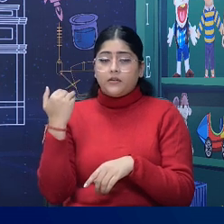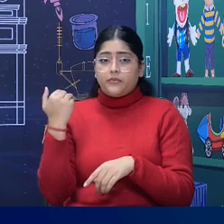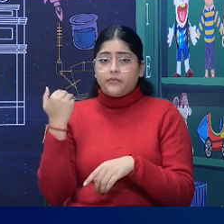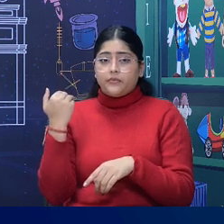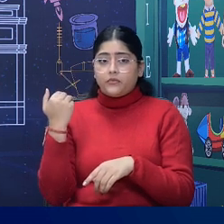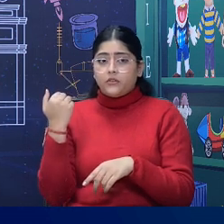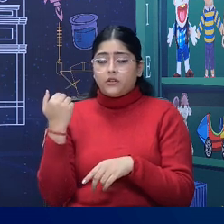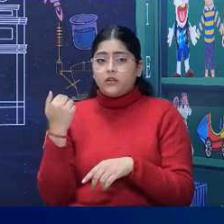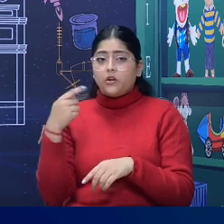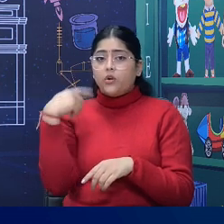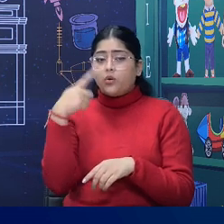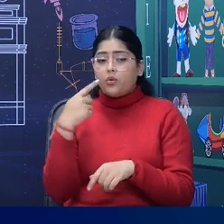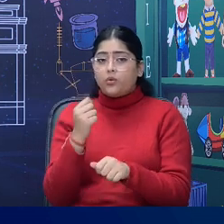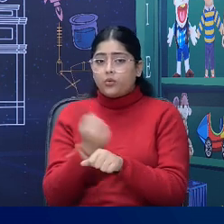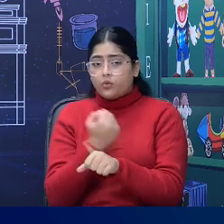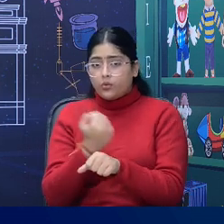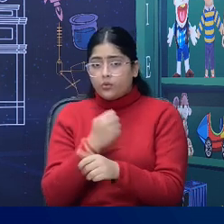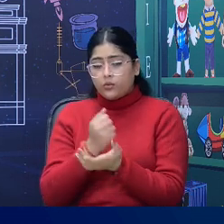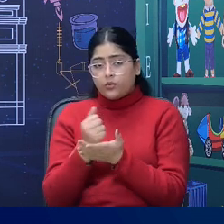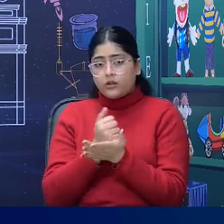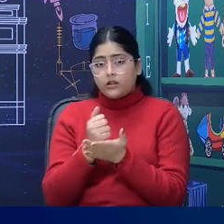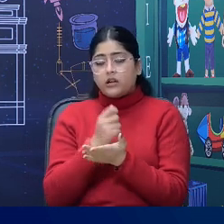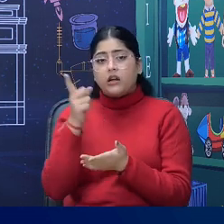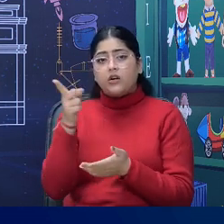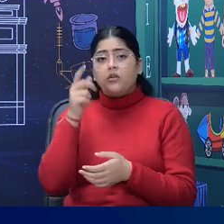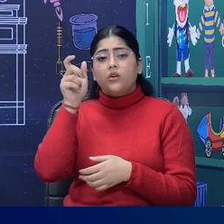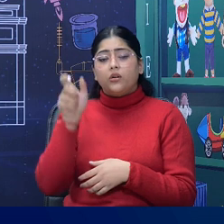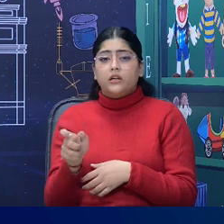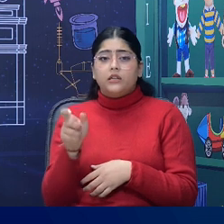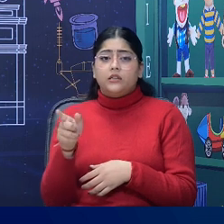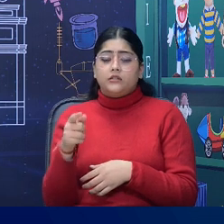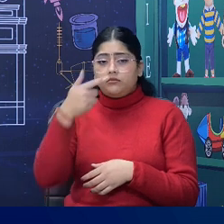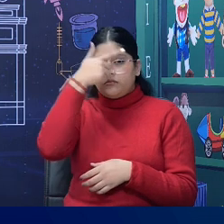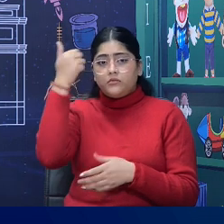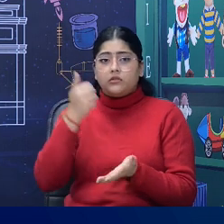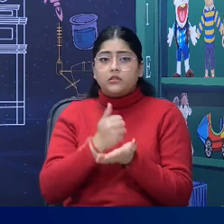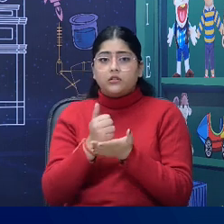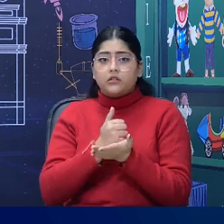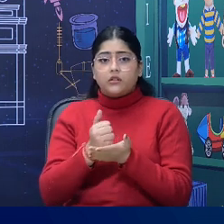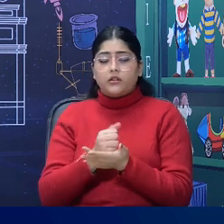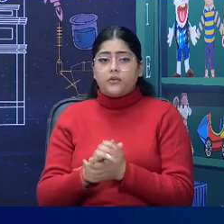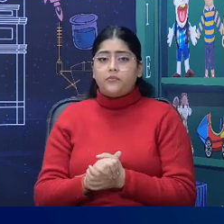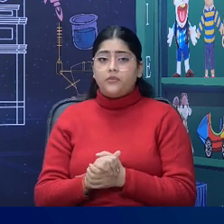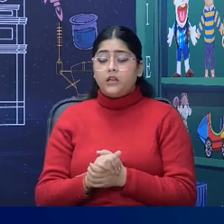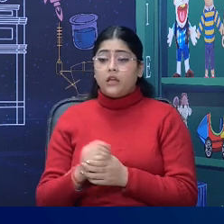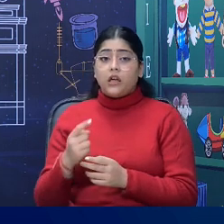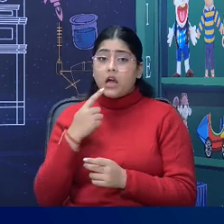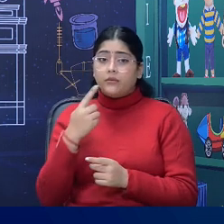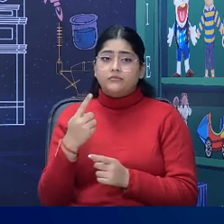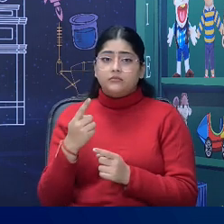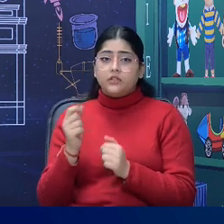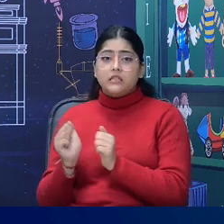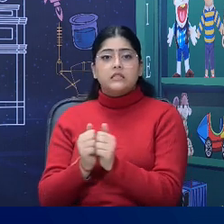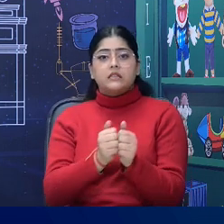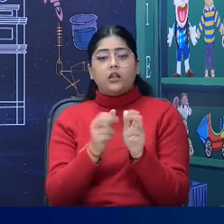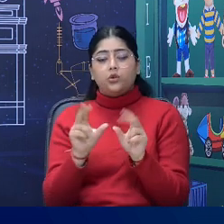दिशा में जाएंगे अलग-अलग तरीके के काम करेंगे तो उन दोनों की किस्मत अलग-अलग तरीके से खुलेगी तो उन्होंने निर्णय लिया कि हम लोग एक साथ नहीं जाएंगे ठीक है